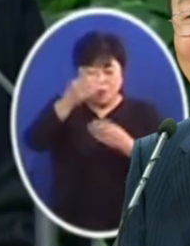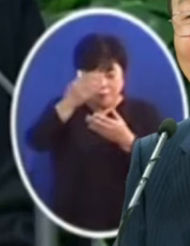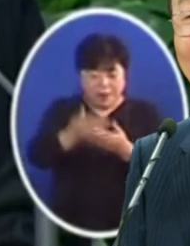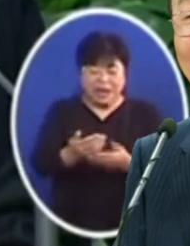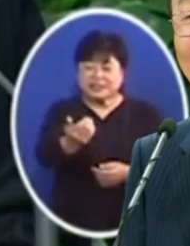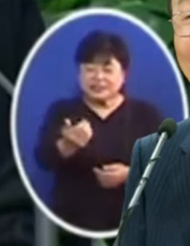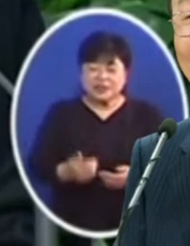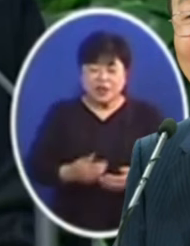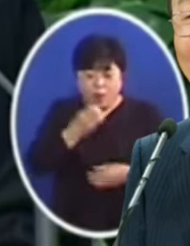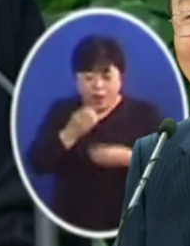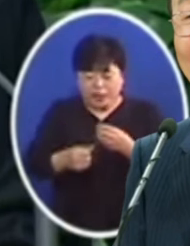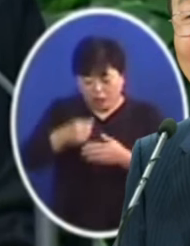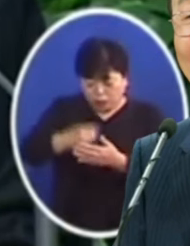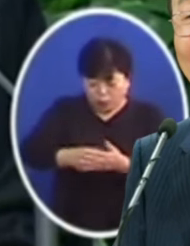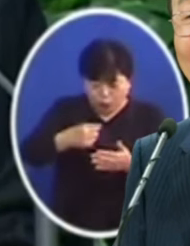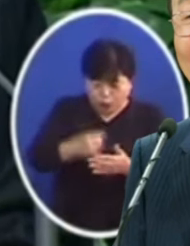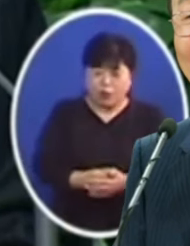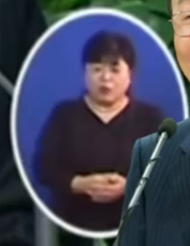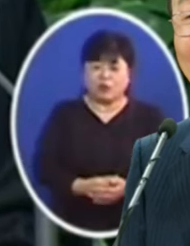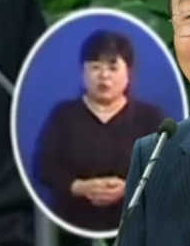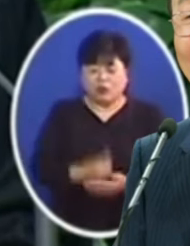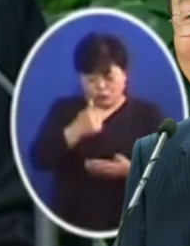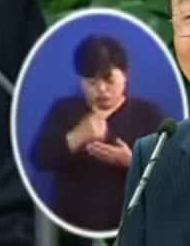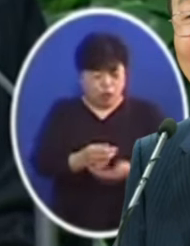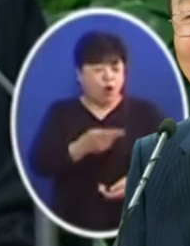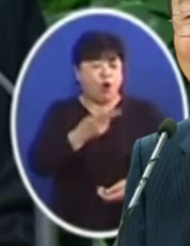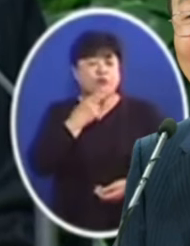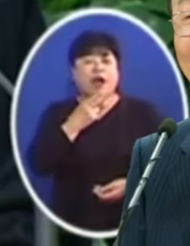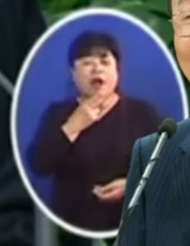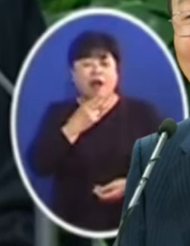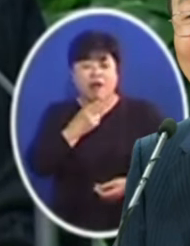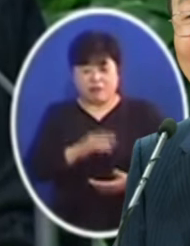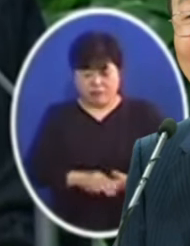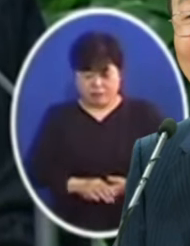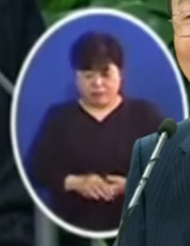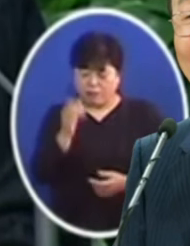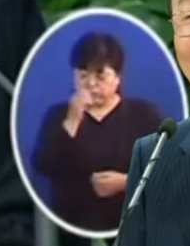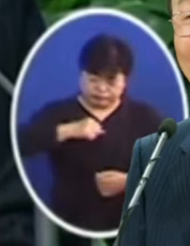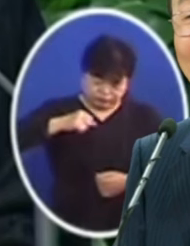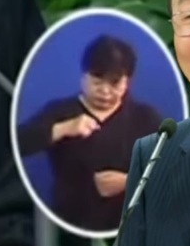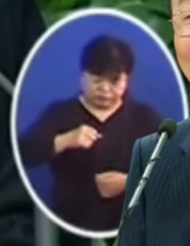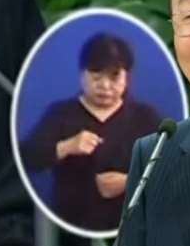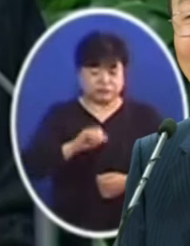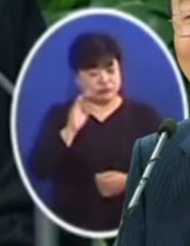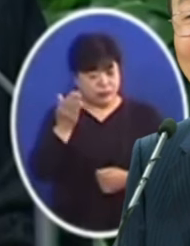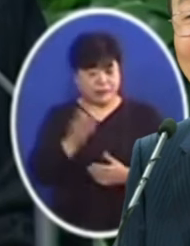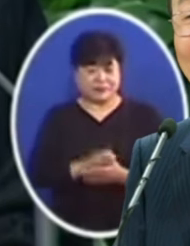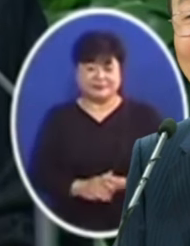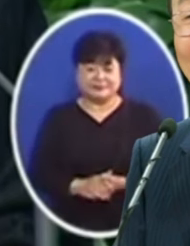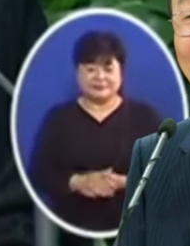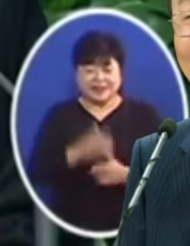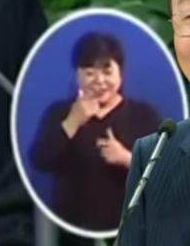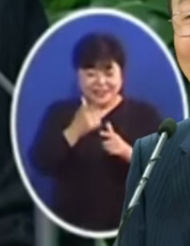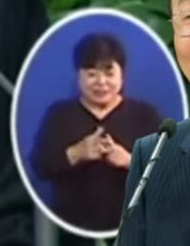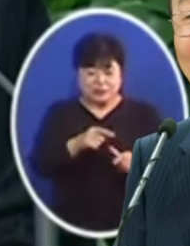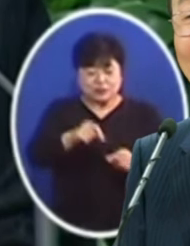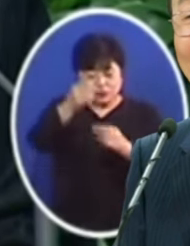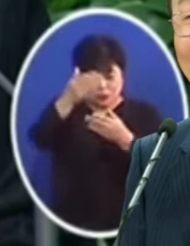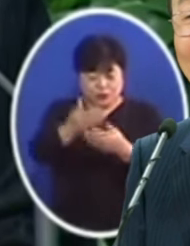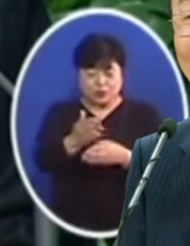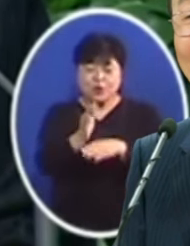받기 전에 회개하고 통회하려면 내가 무슨 죄를 지었기에 회개하고 통회하냐고 반항하고 달라들게 되는 것입니다. 예수님의